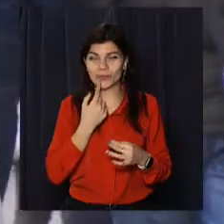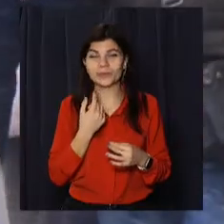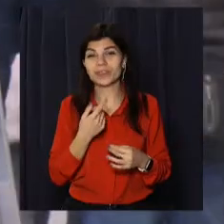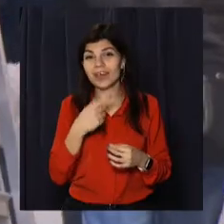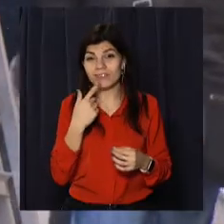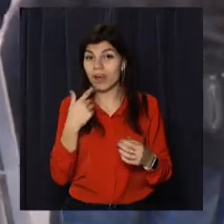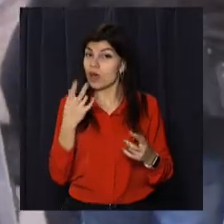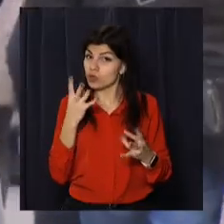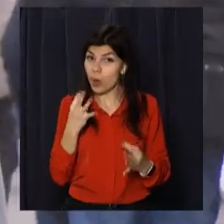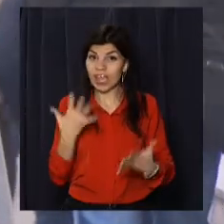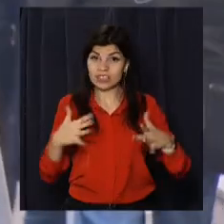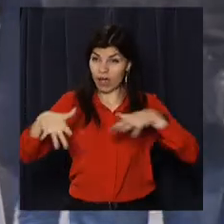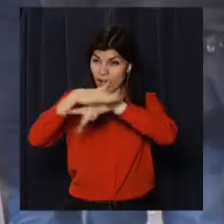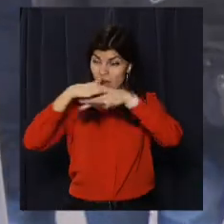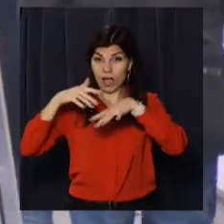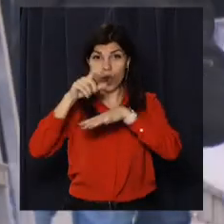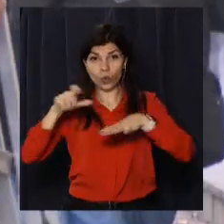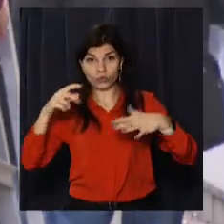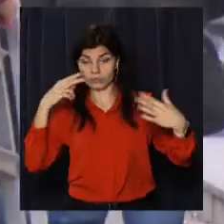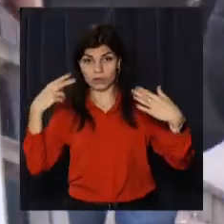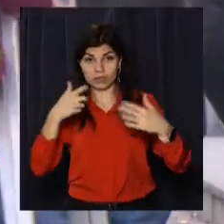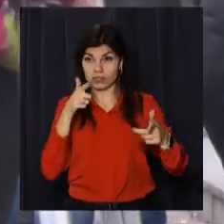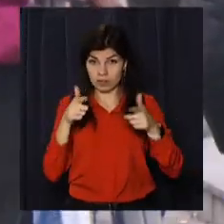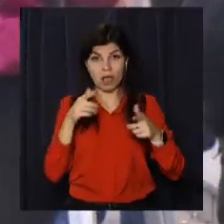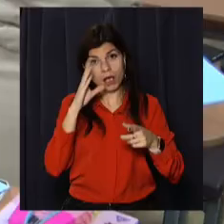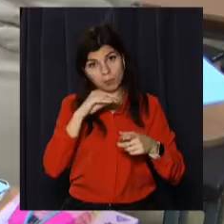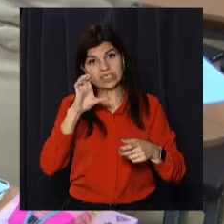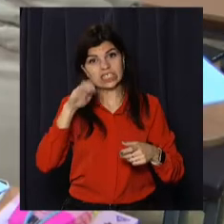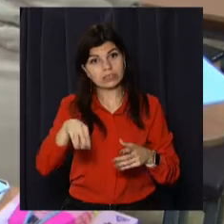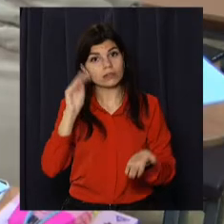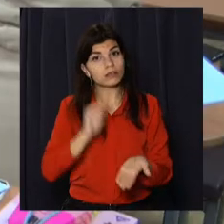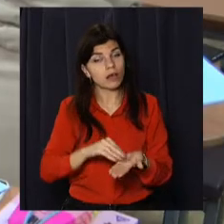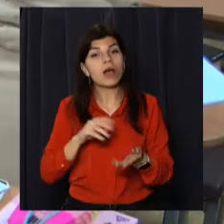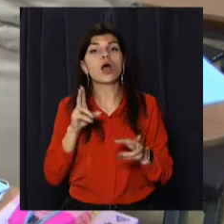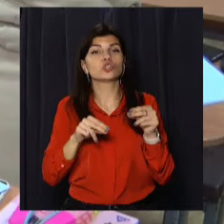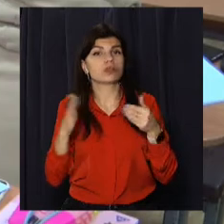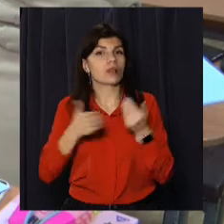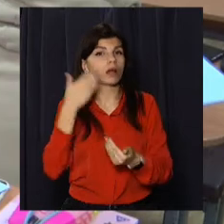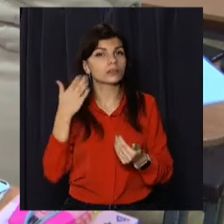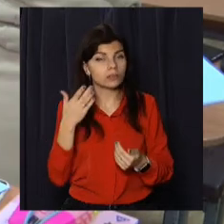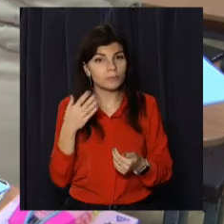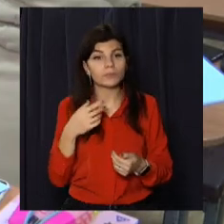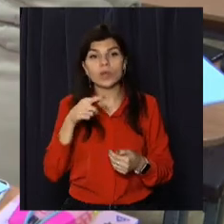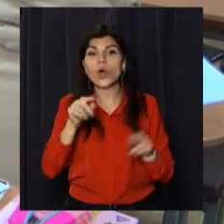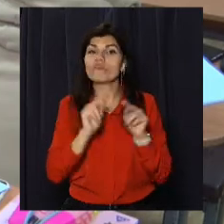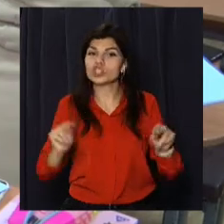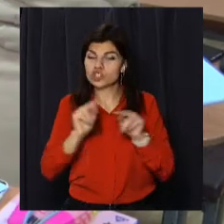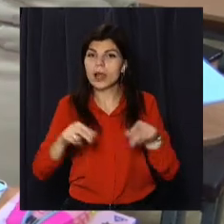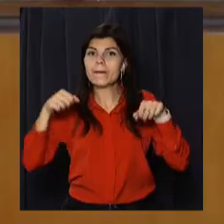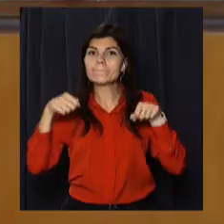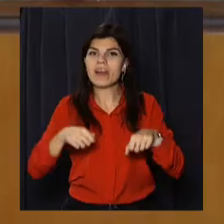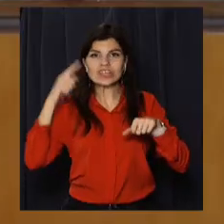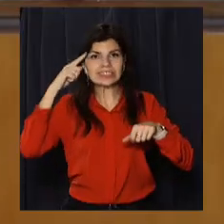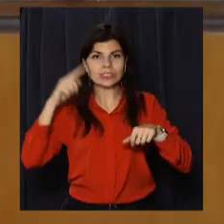і штраф заробити. В адмінкодексі України за це передбачена стаття. Про це на уроках розповідає своїм учням вчителька